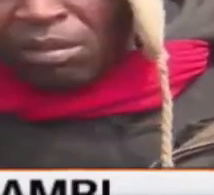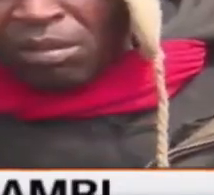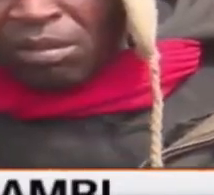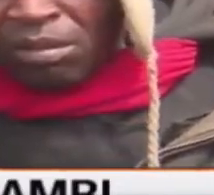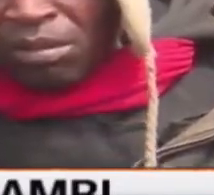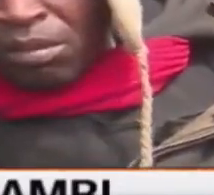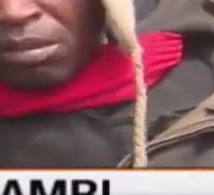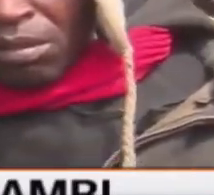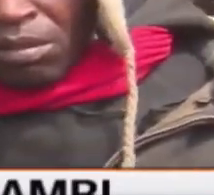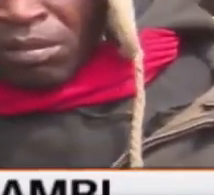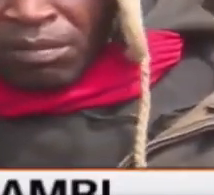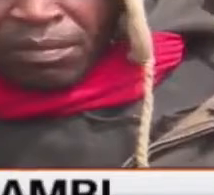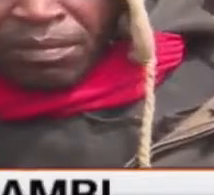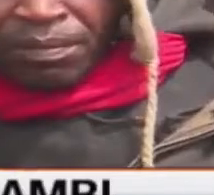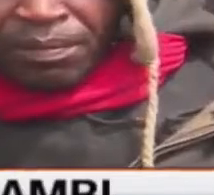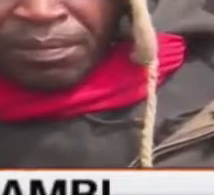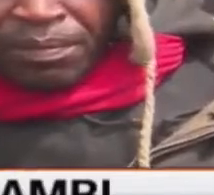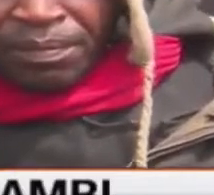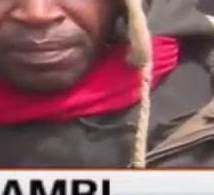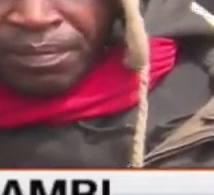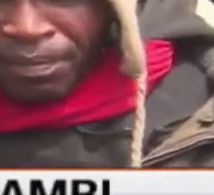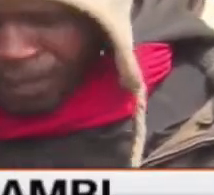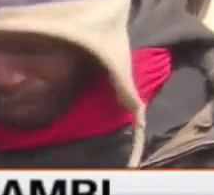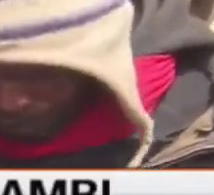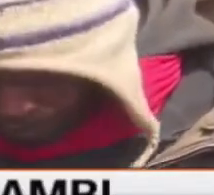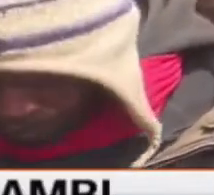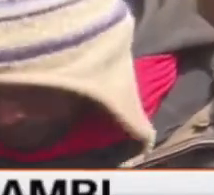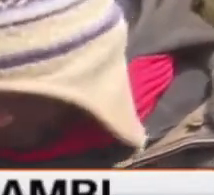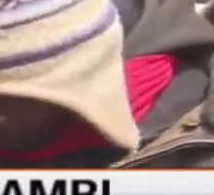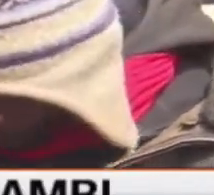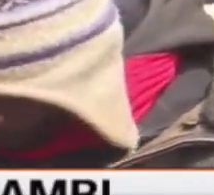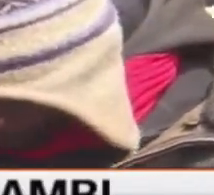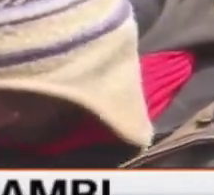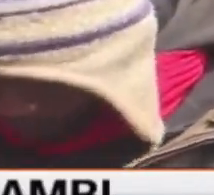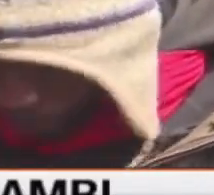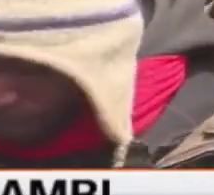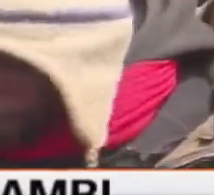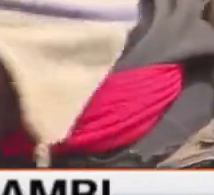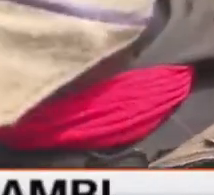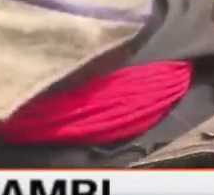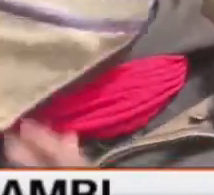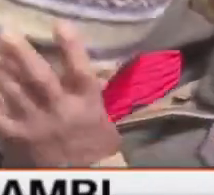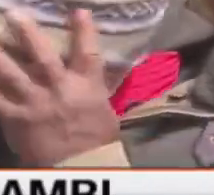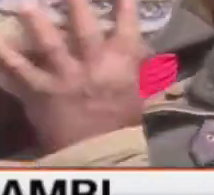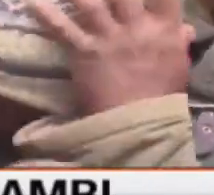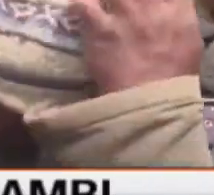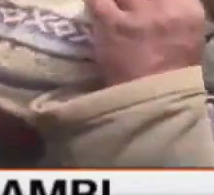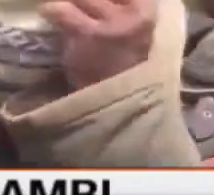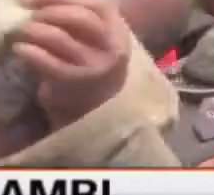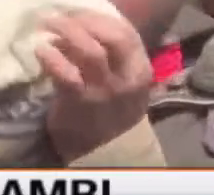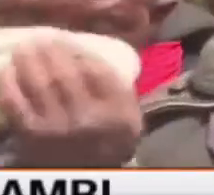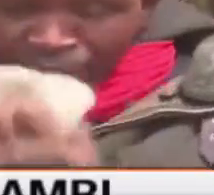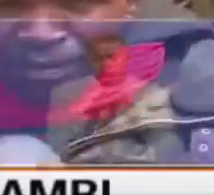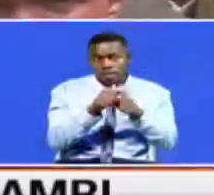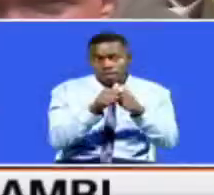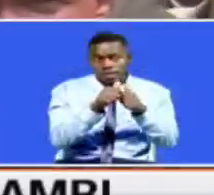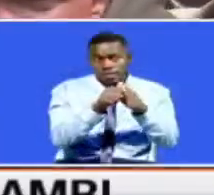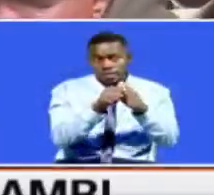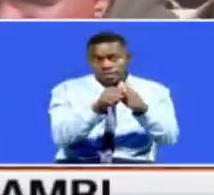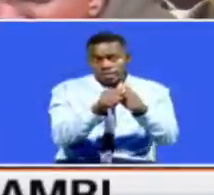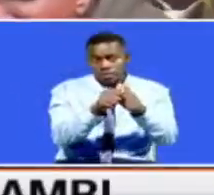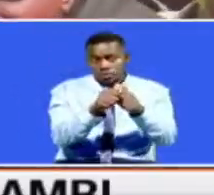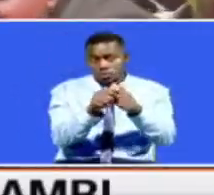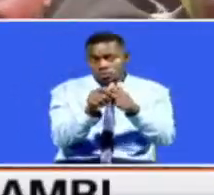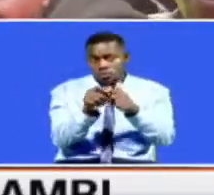wanaandikwa wachunge mahindi. Na sasa ni vile tulikuwa tunasema kulingana na au farm guard wanapigia